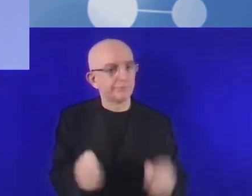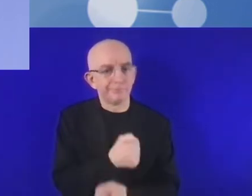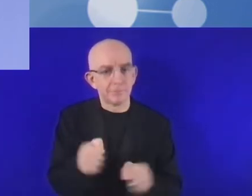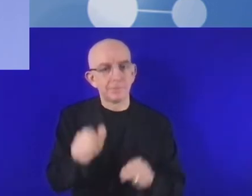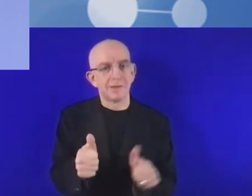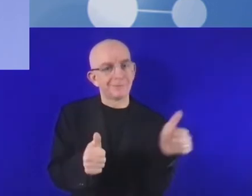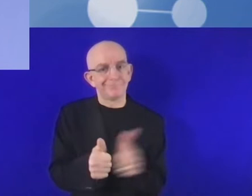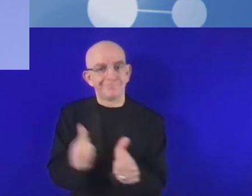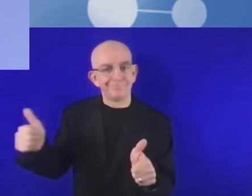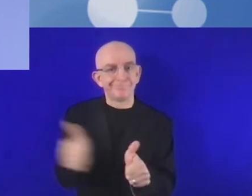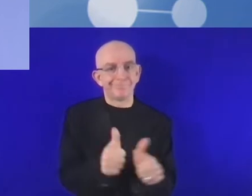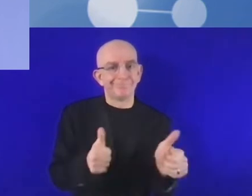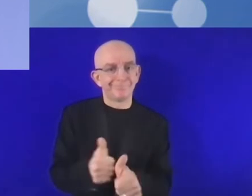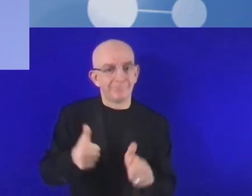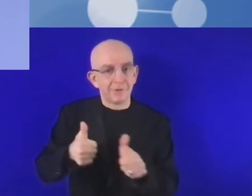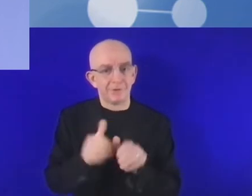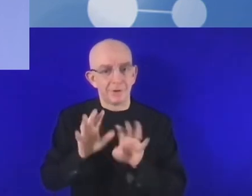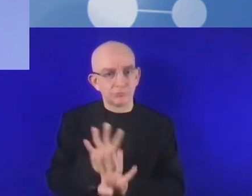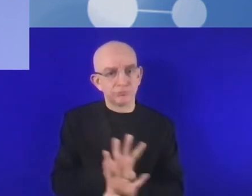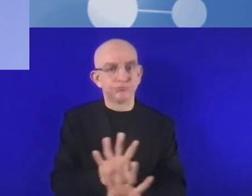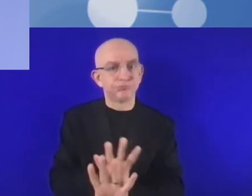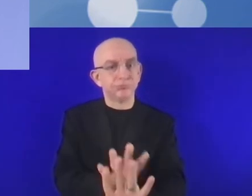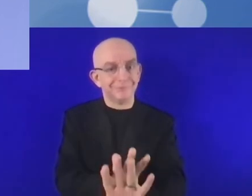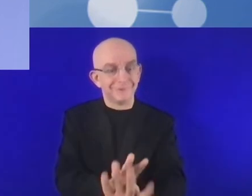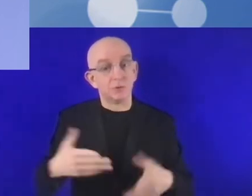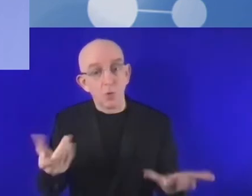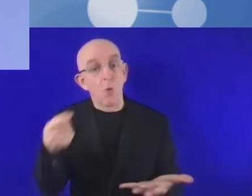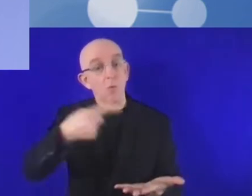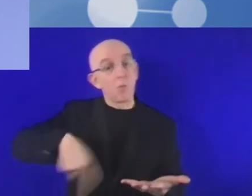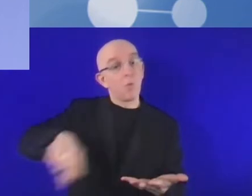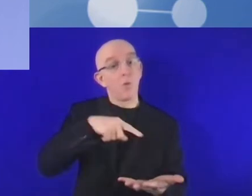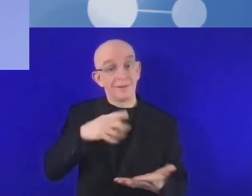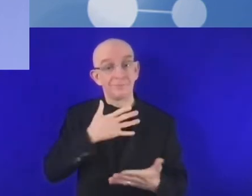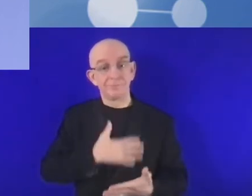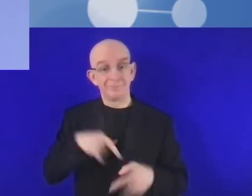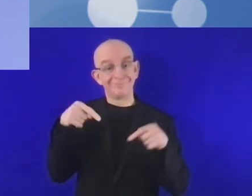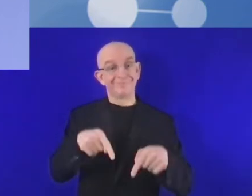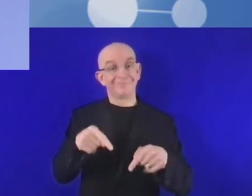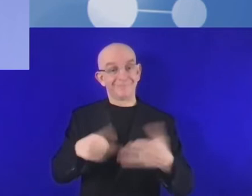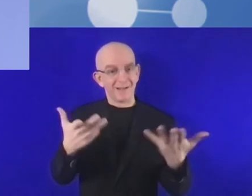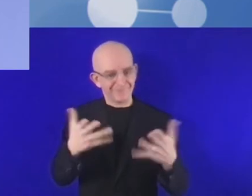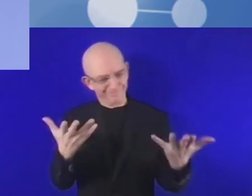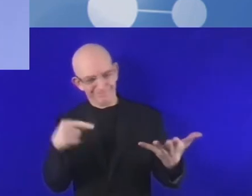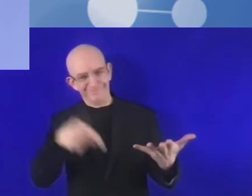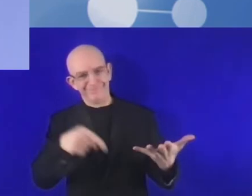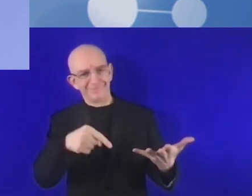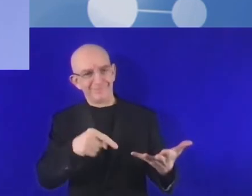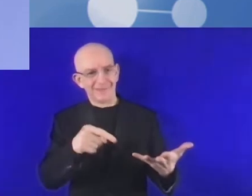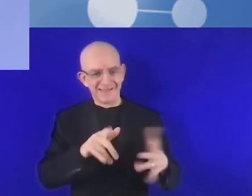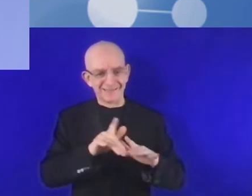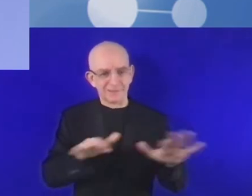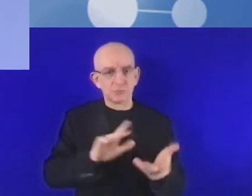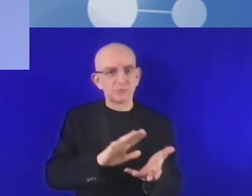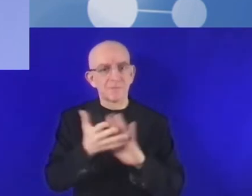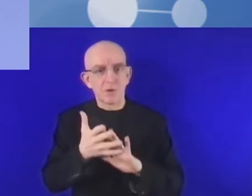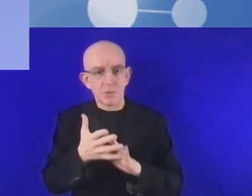的人，我们必须要注意到这个快速的数字化转